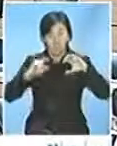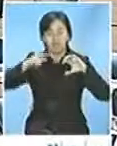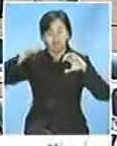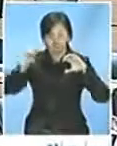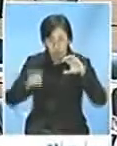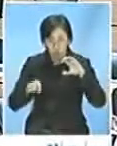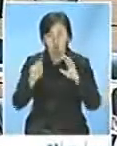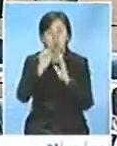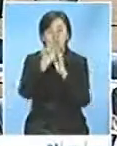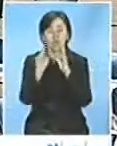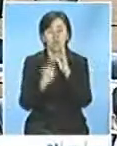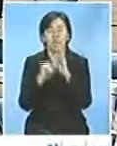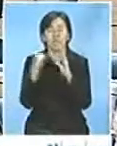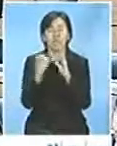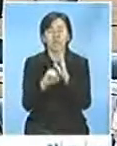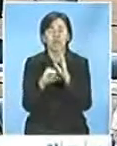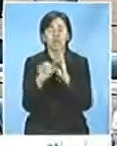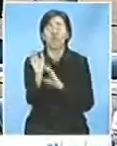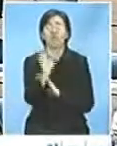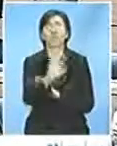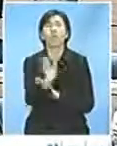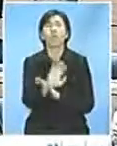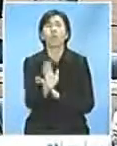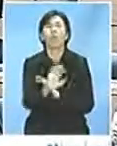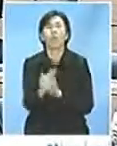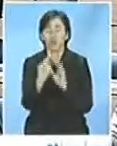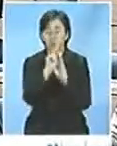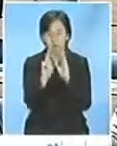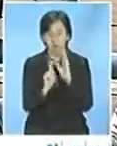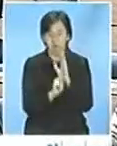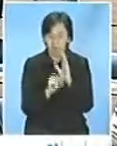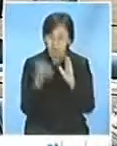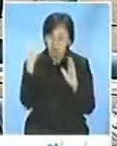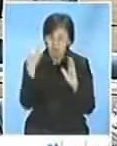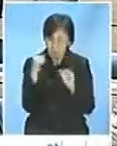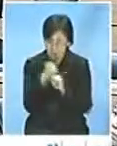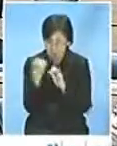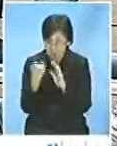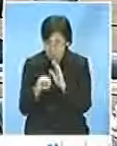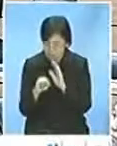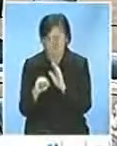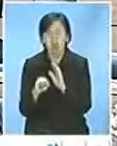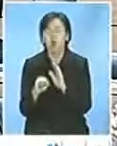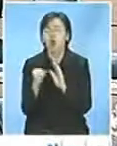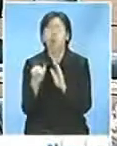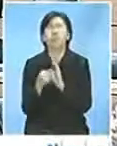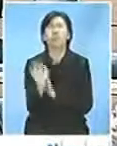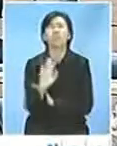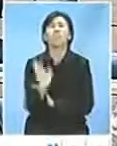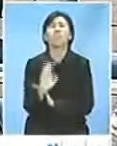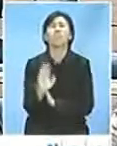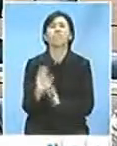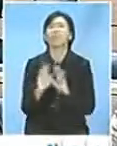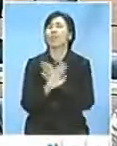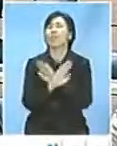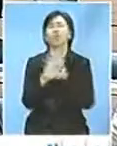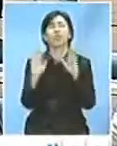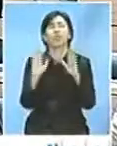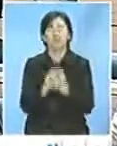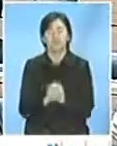ระราชบัญญัตินิรโทษกรรมให้กับการกระทำความผิดทางการเมืองเหล่านั้น 9ปีมาออกใน